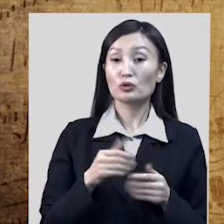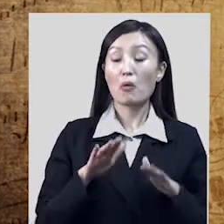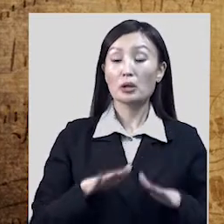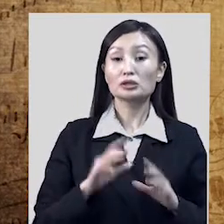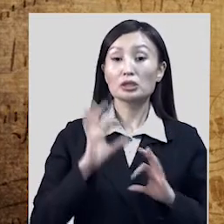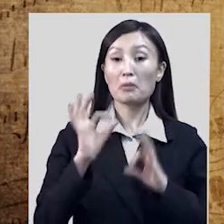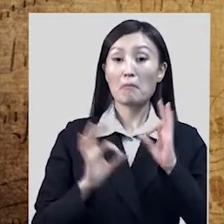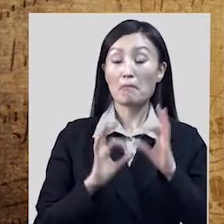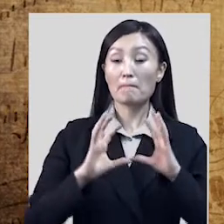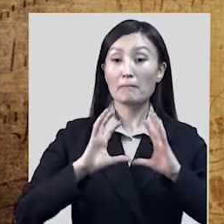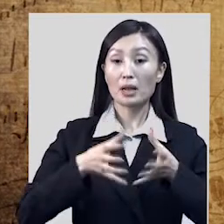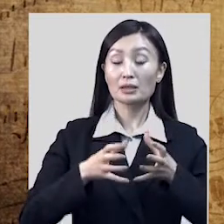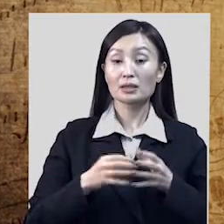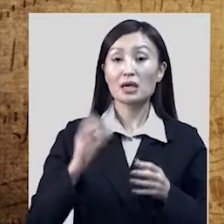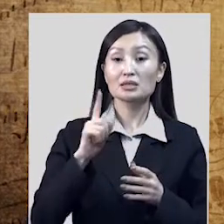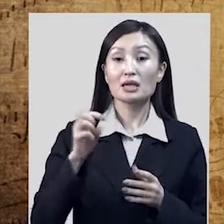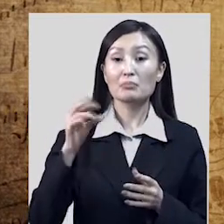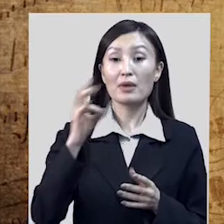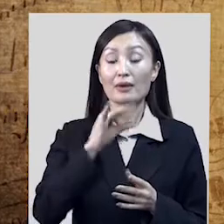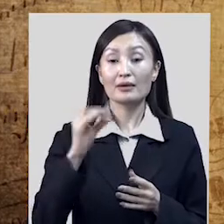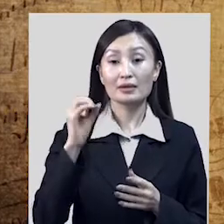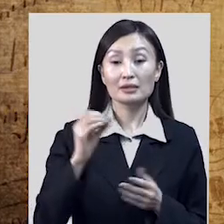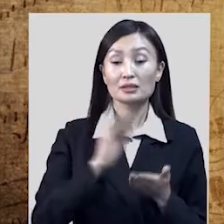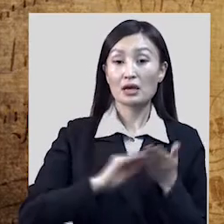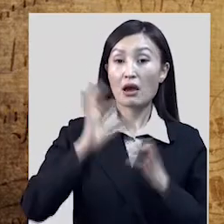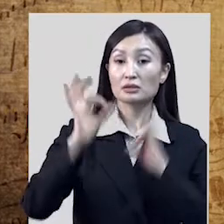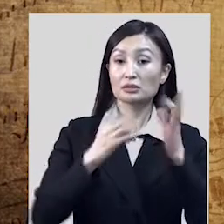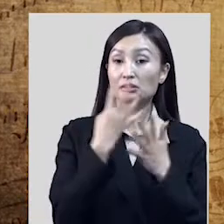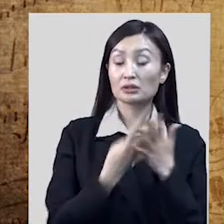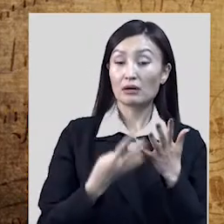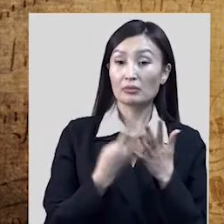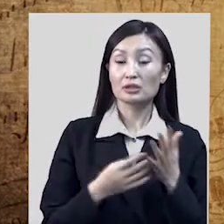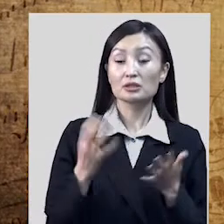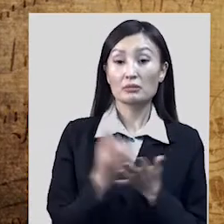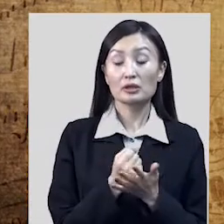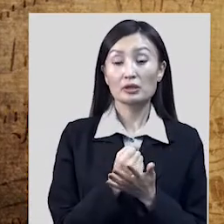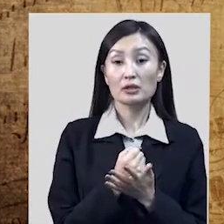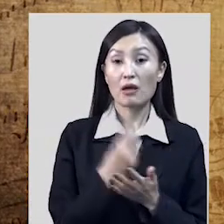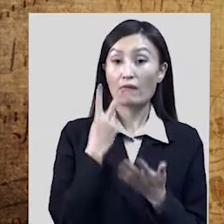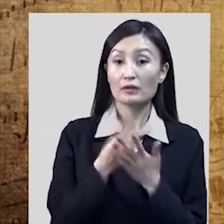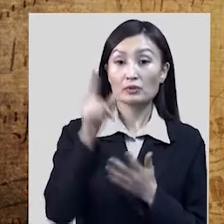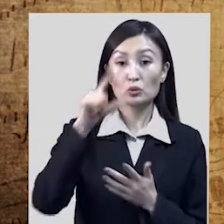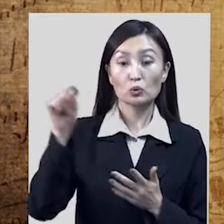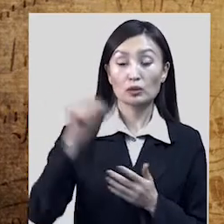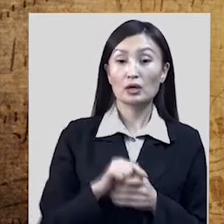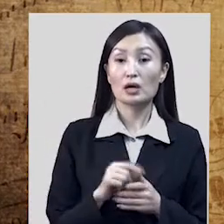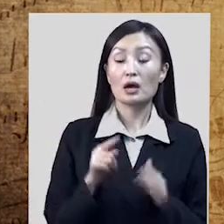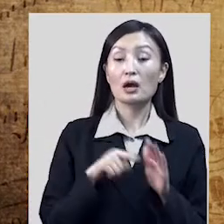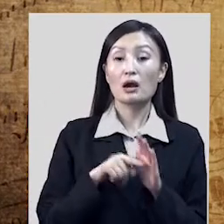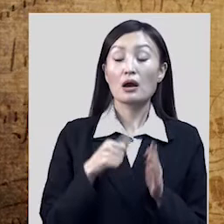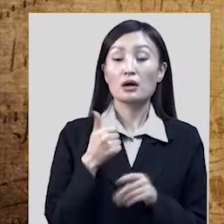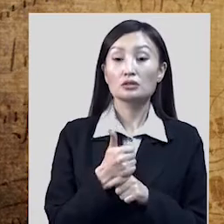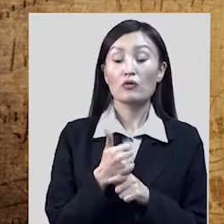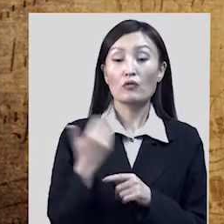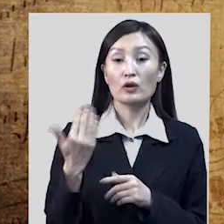планет расчетах затмения составление астрономических таблиц определений видимости луны основы его работ